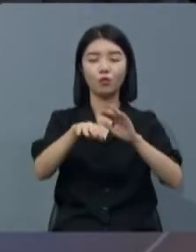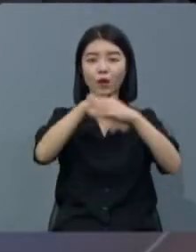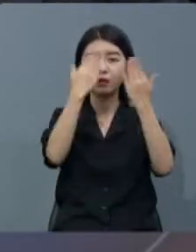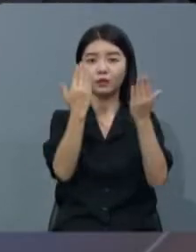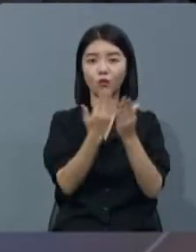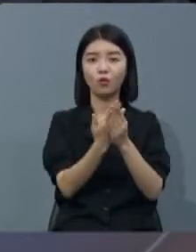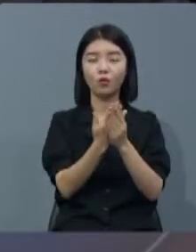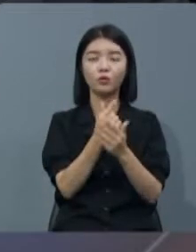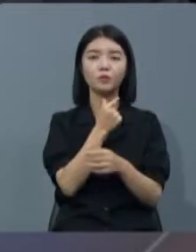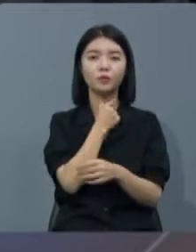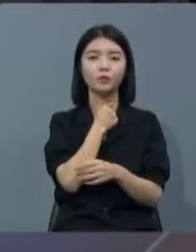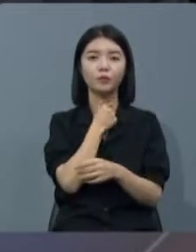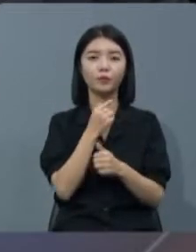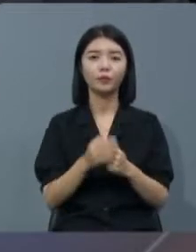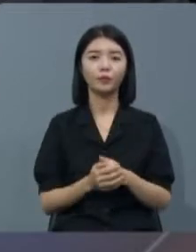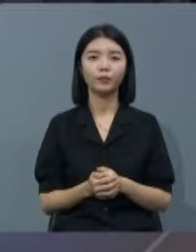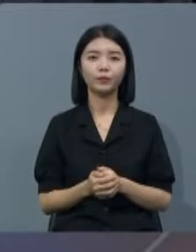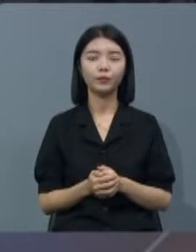완성시키고자 합니다.